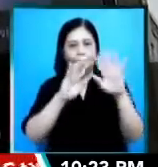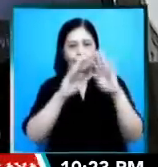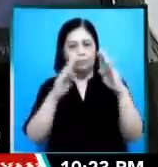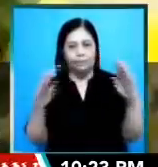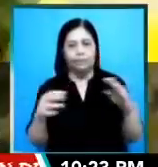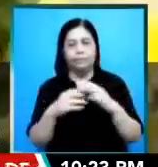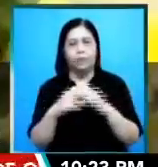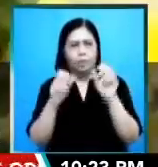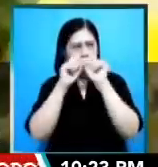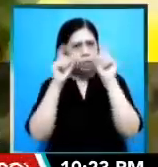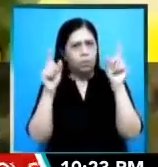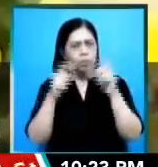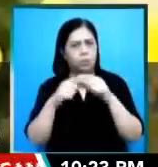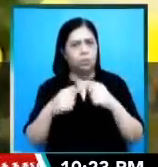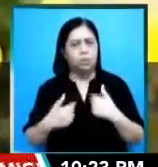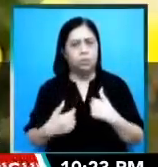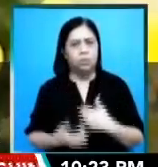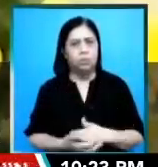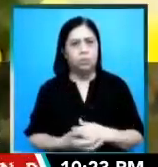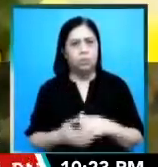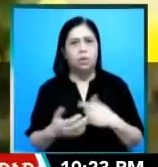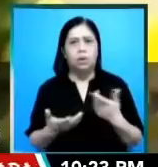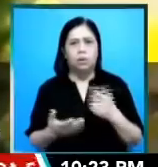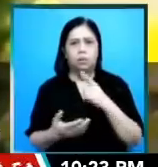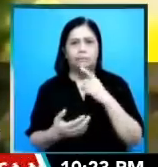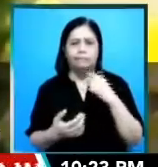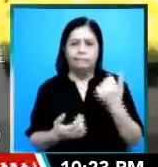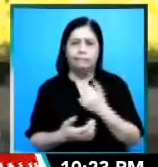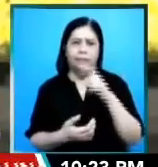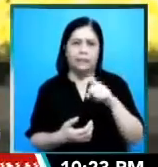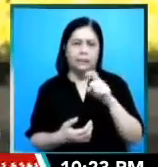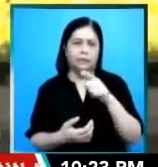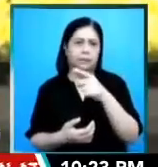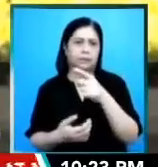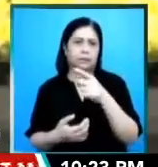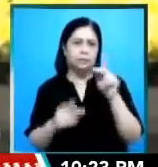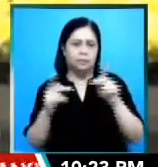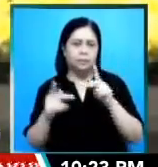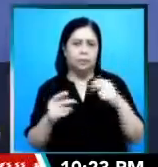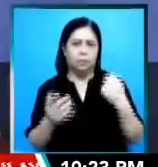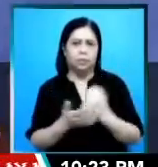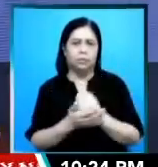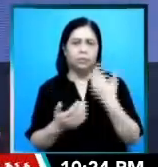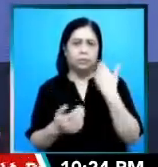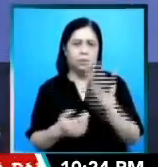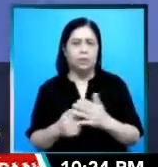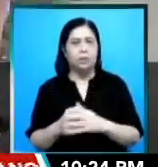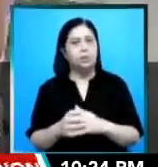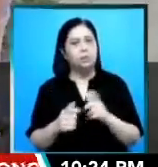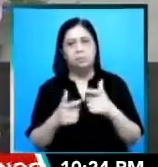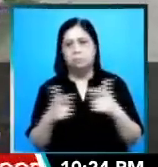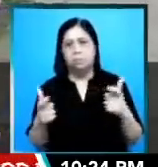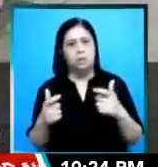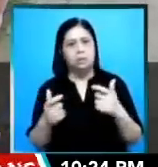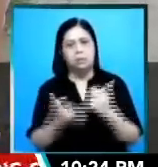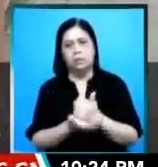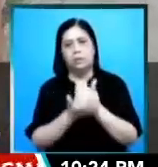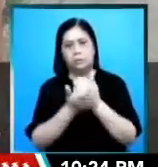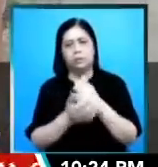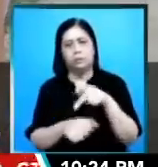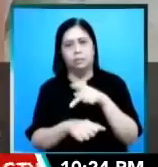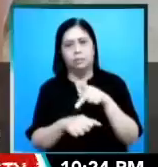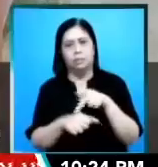kasi mas kailangan siya ng bahay, bigla siyang nawala. Laki ng laki ng nagawa niya sa bahay. Nalulungkot lang